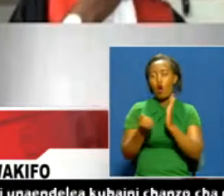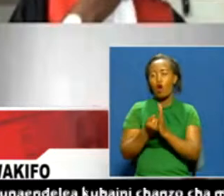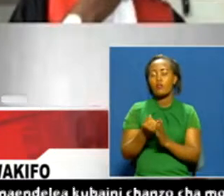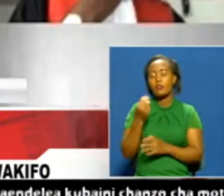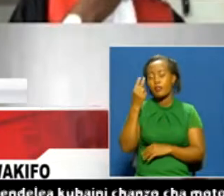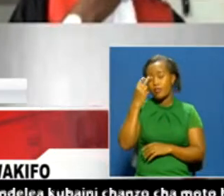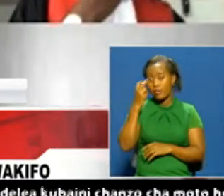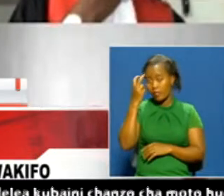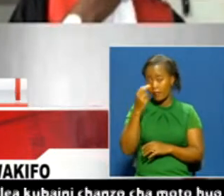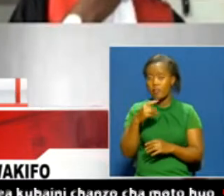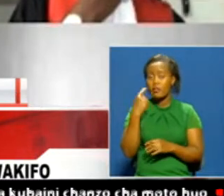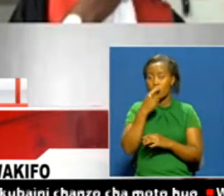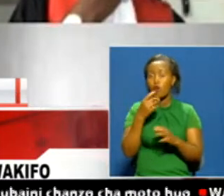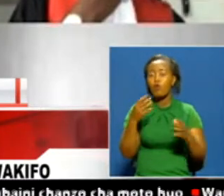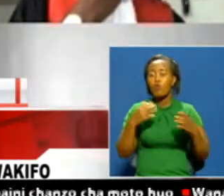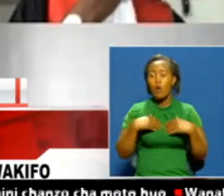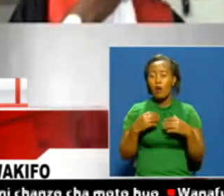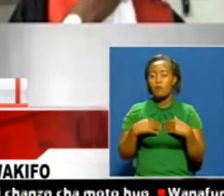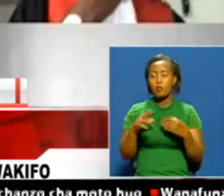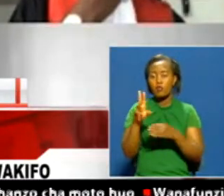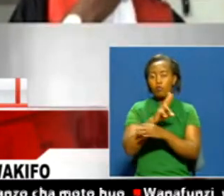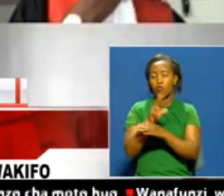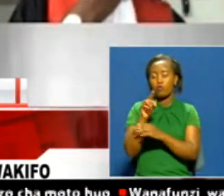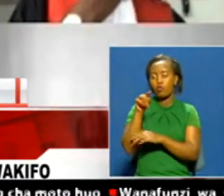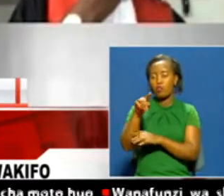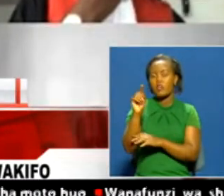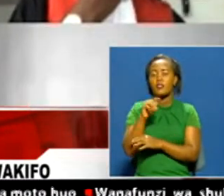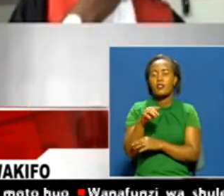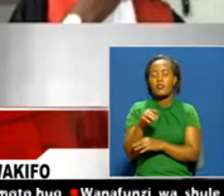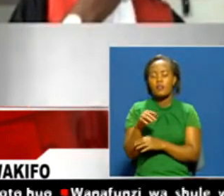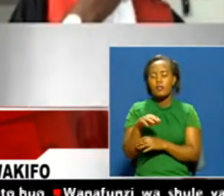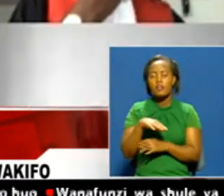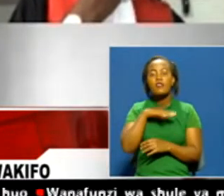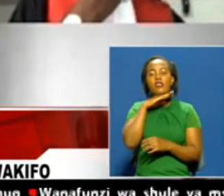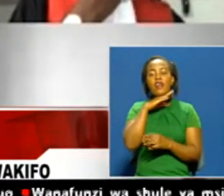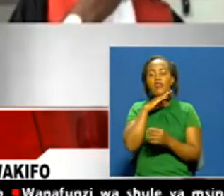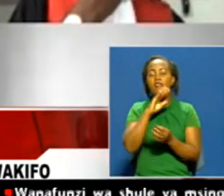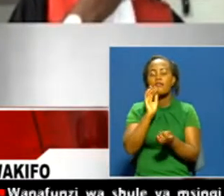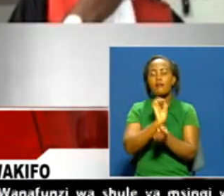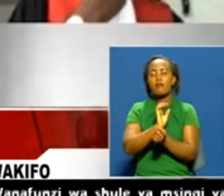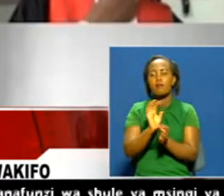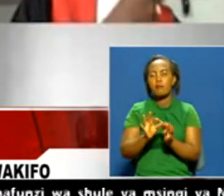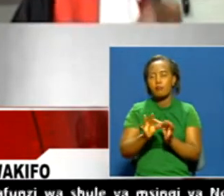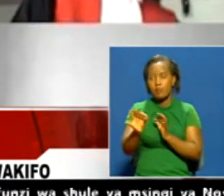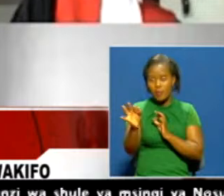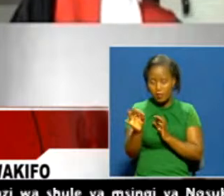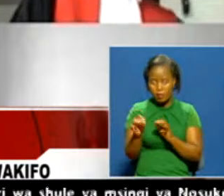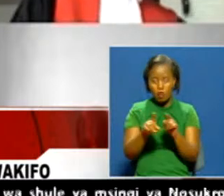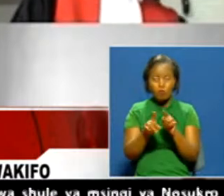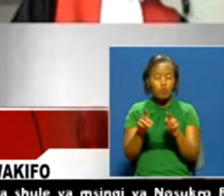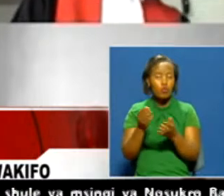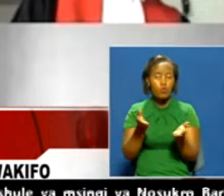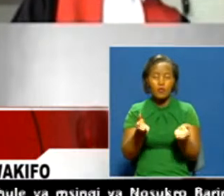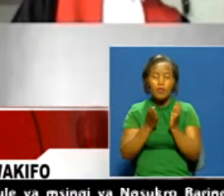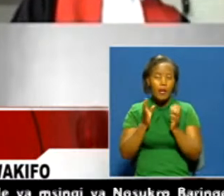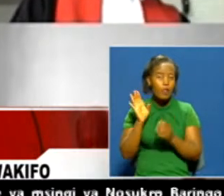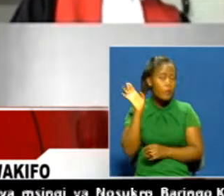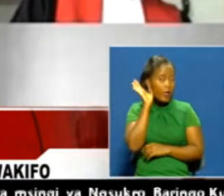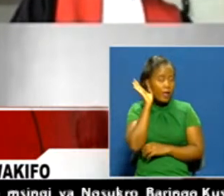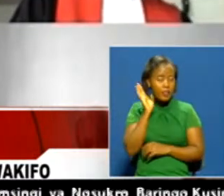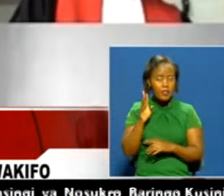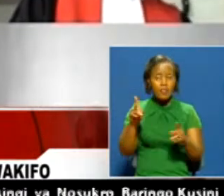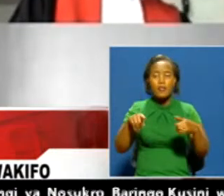have been subjected to the mandatory death penalty and desire to be hand on sentence will be entitled